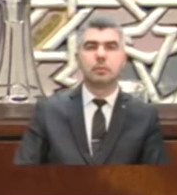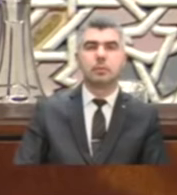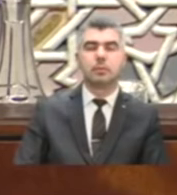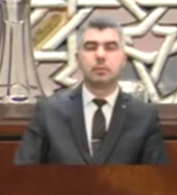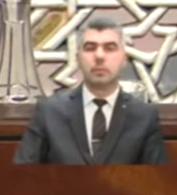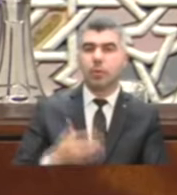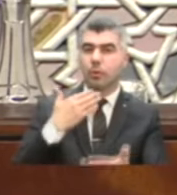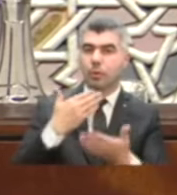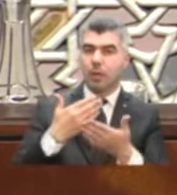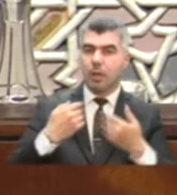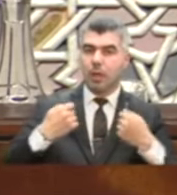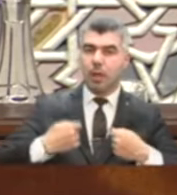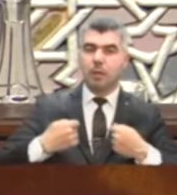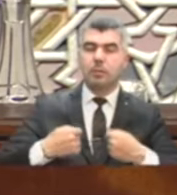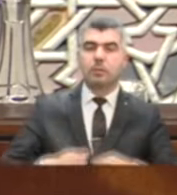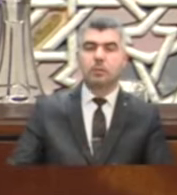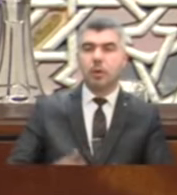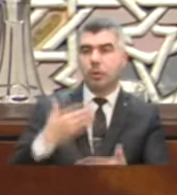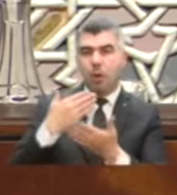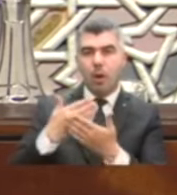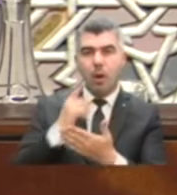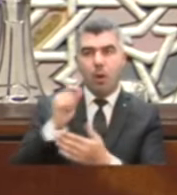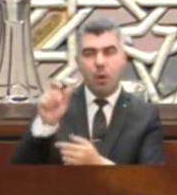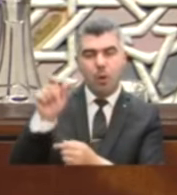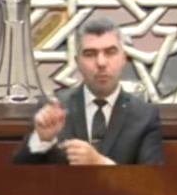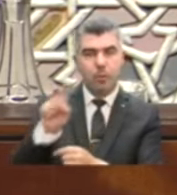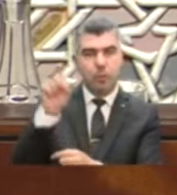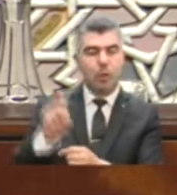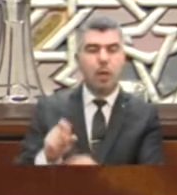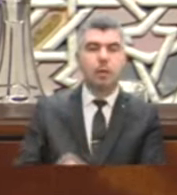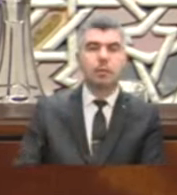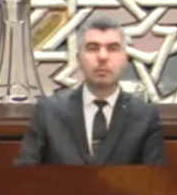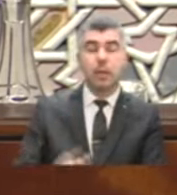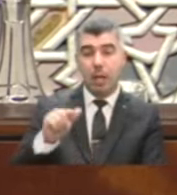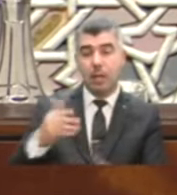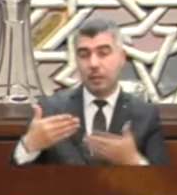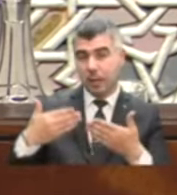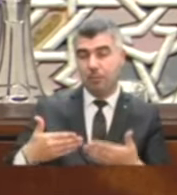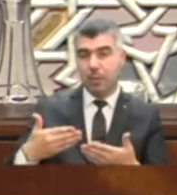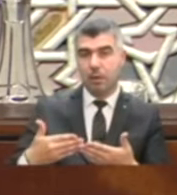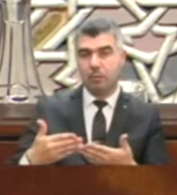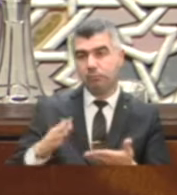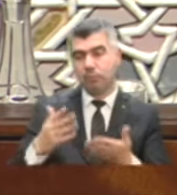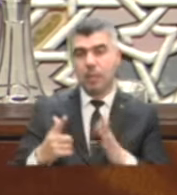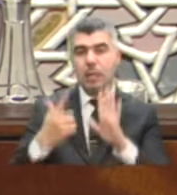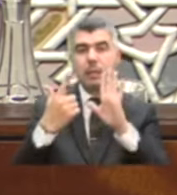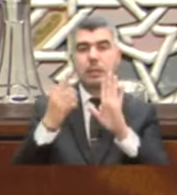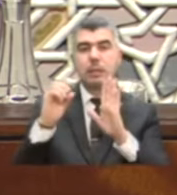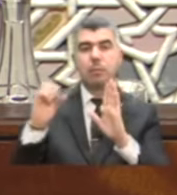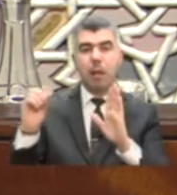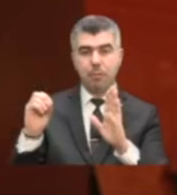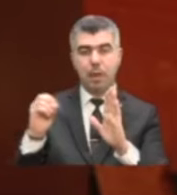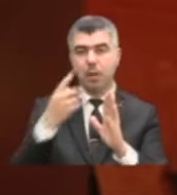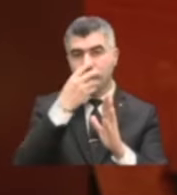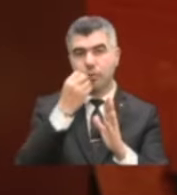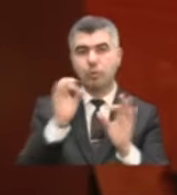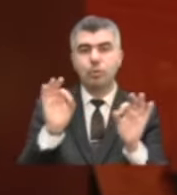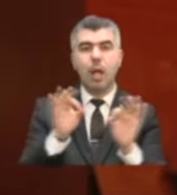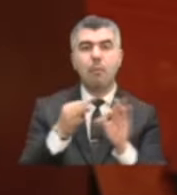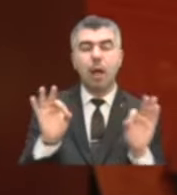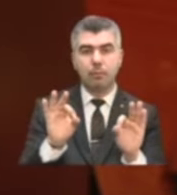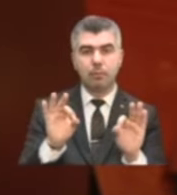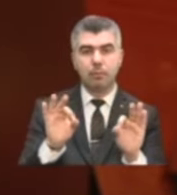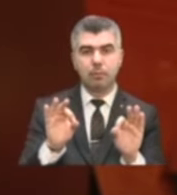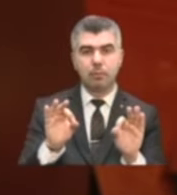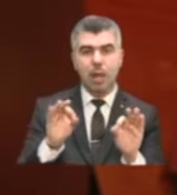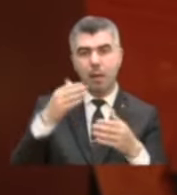شكرا سيد الرئيس. شكرا سيد النائب على السؤال. كتعرفوا بان كاين حاليا تقريبا 700 دار شباب على الصعيد